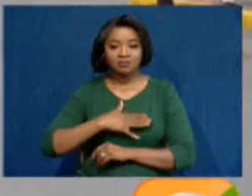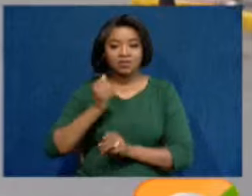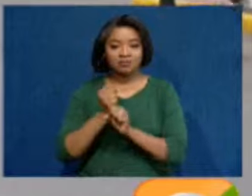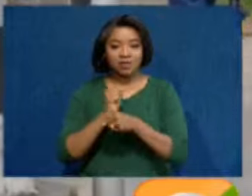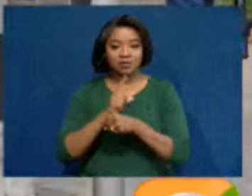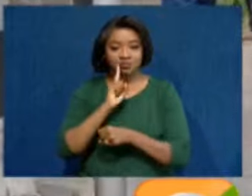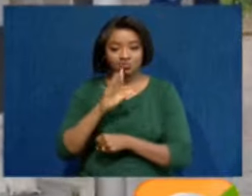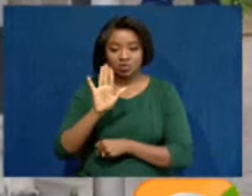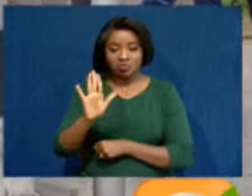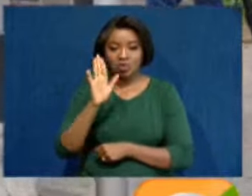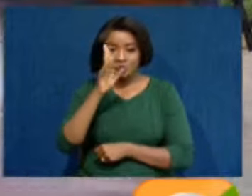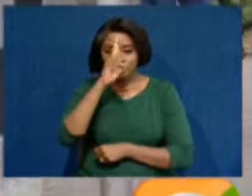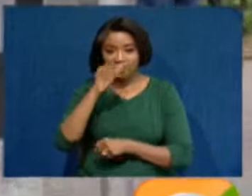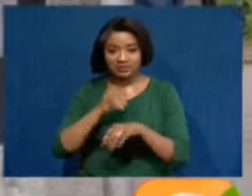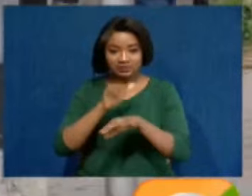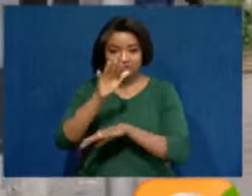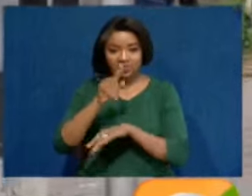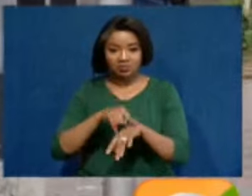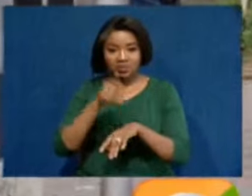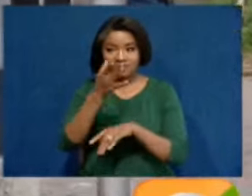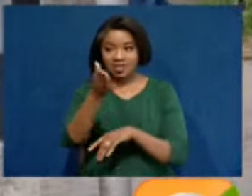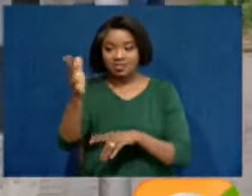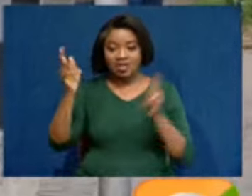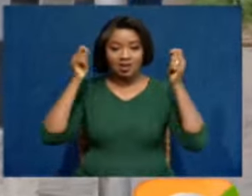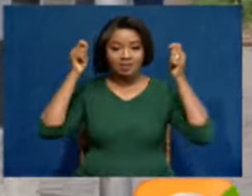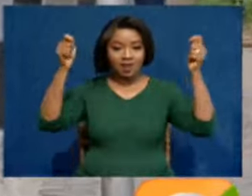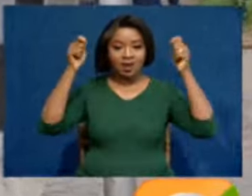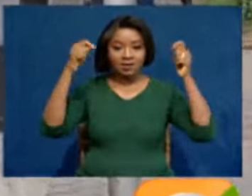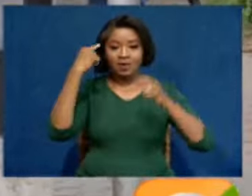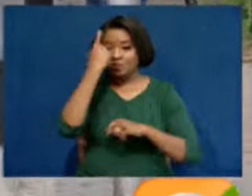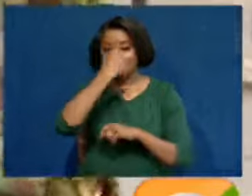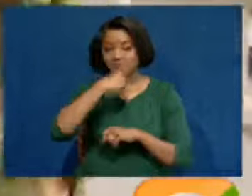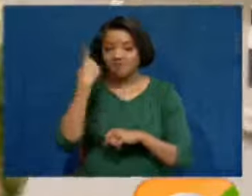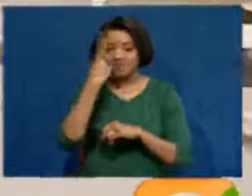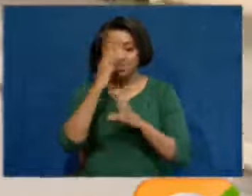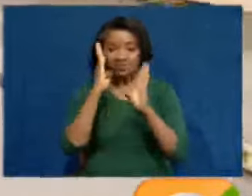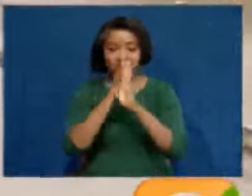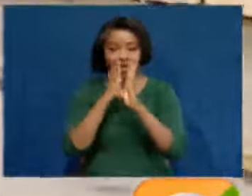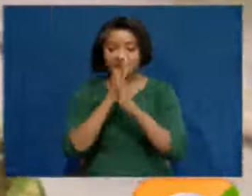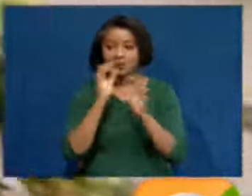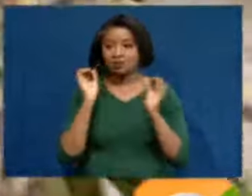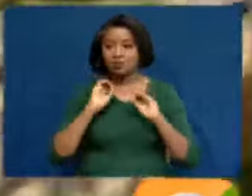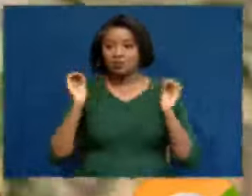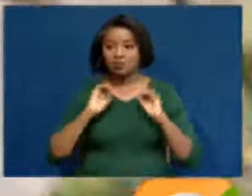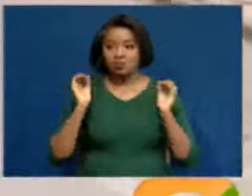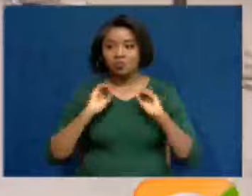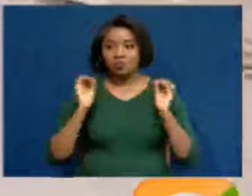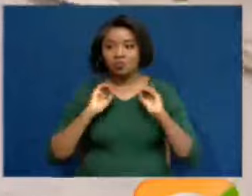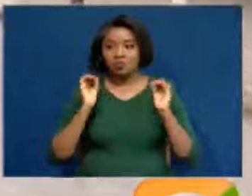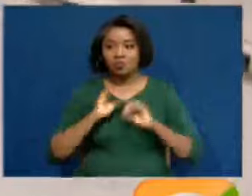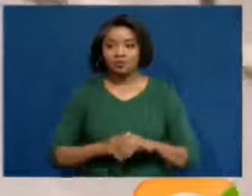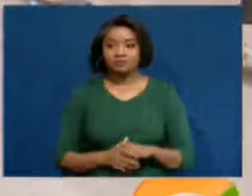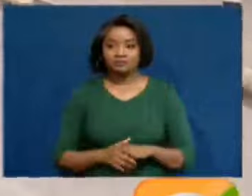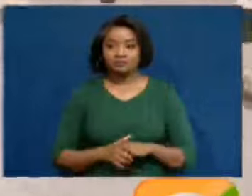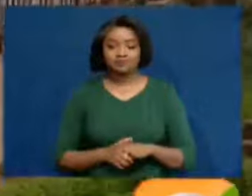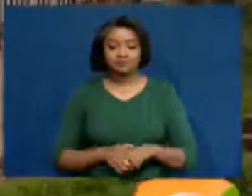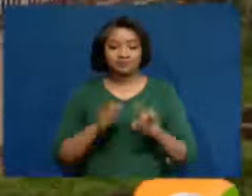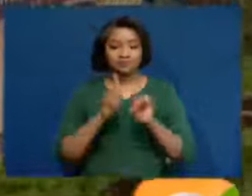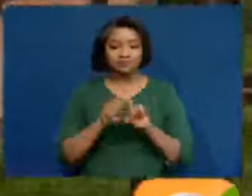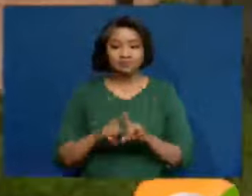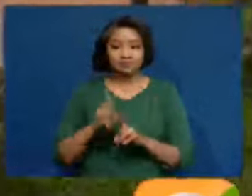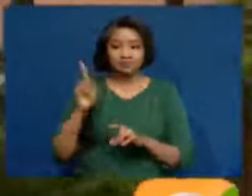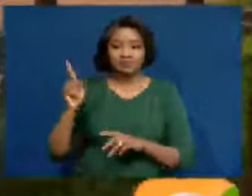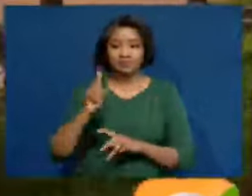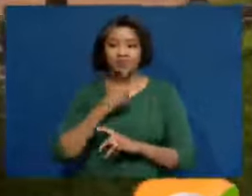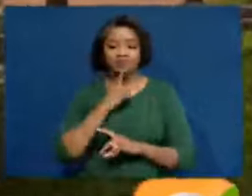wake wanaotumwa kazi ya maandamano hawafichi nyuso zao. Jaji Mwamuye pia akiwaagiza